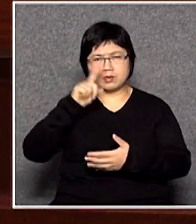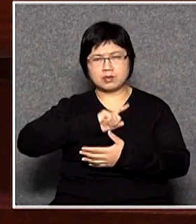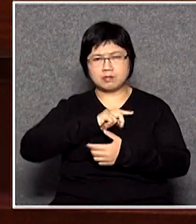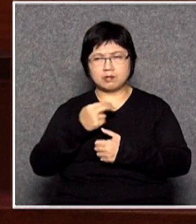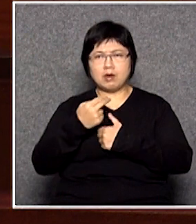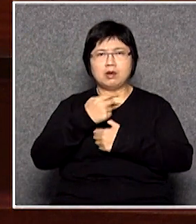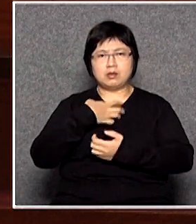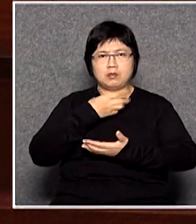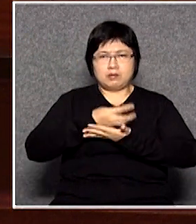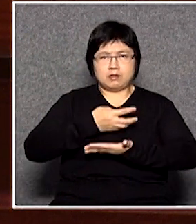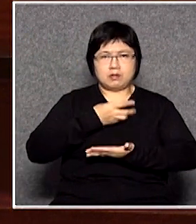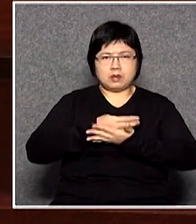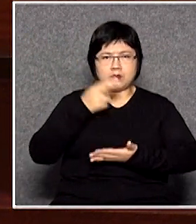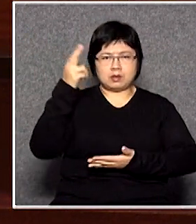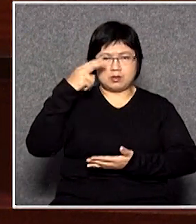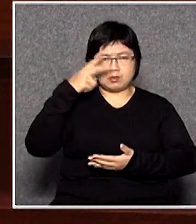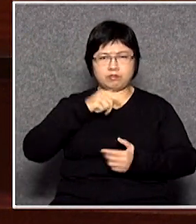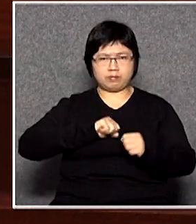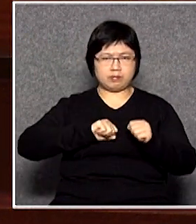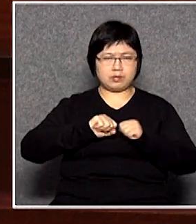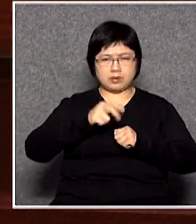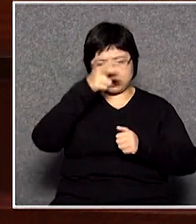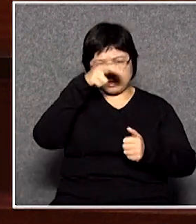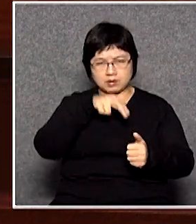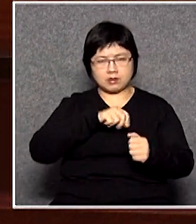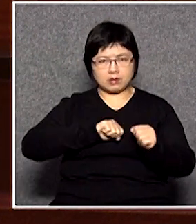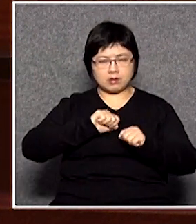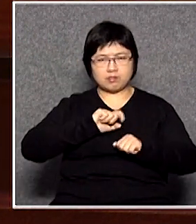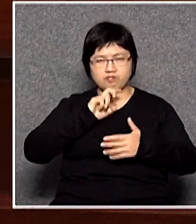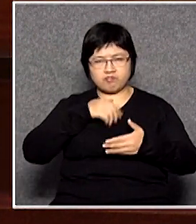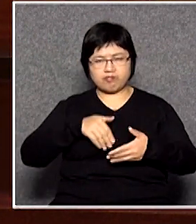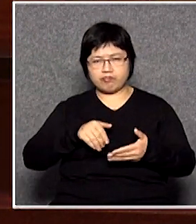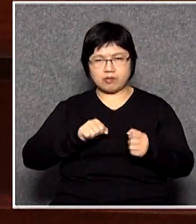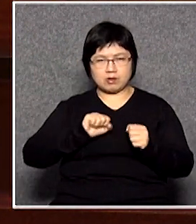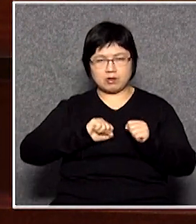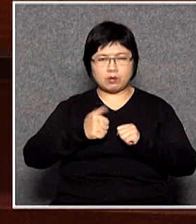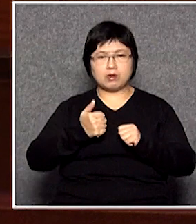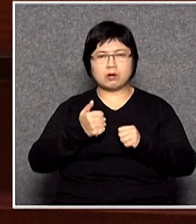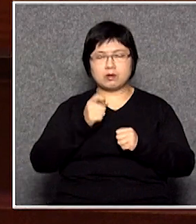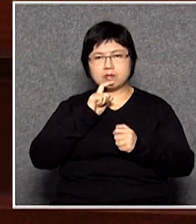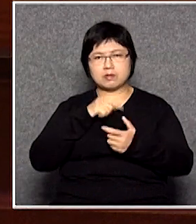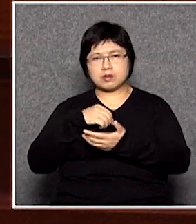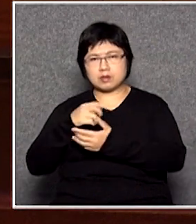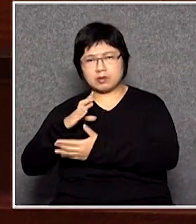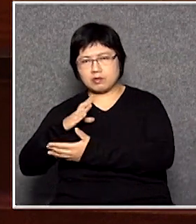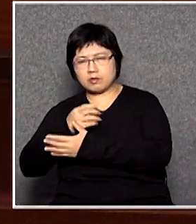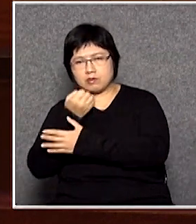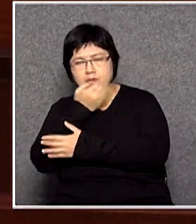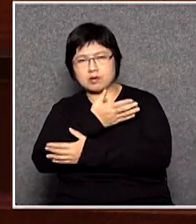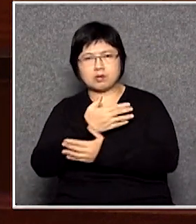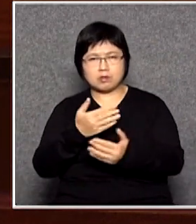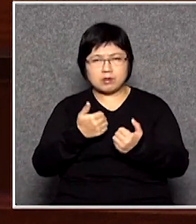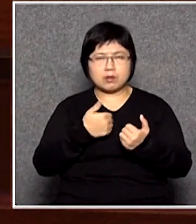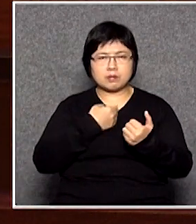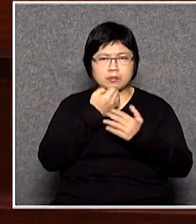惕，時時確守應有的政治倫理道德規範，在特定的情況作出相關的利益申報，或者能夠